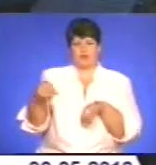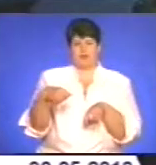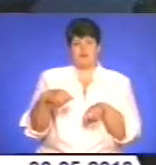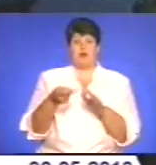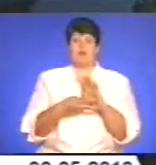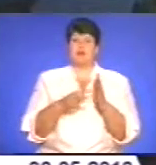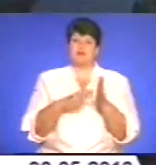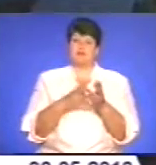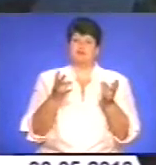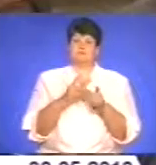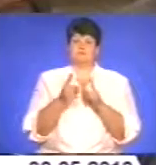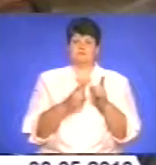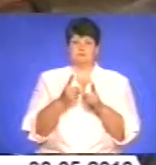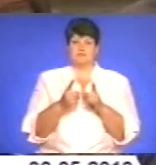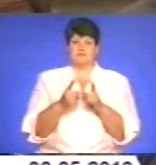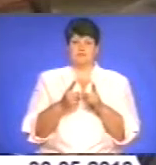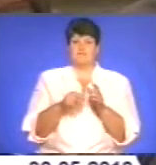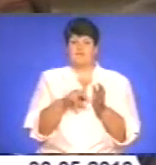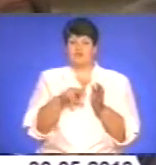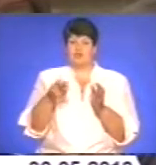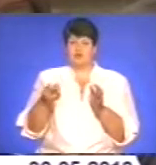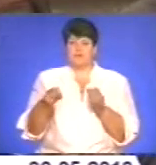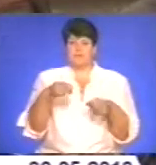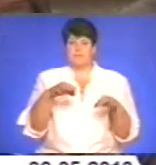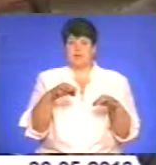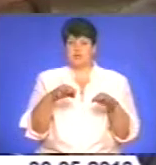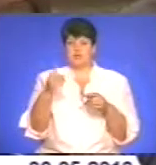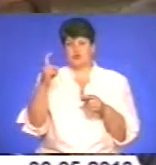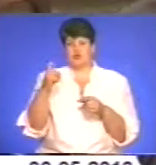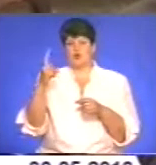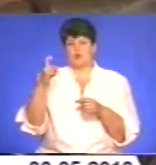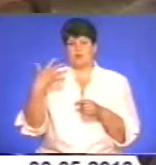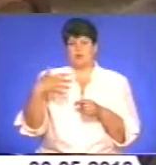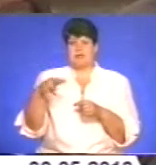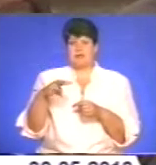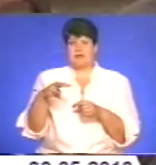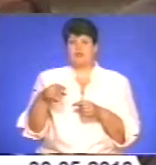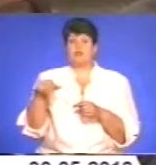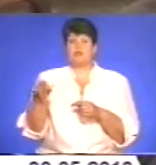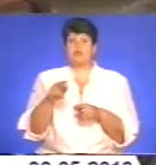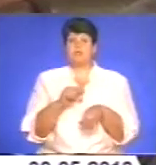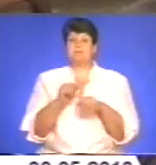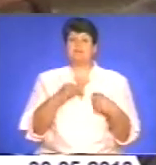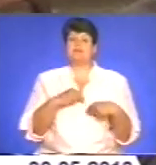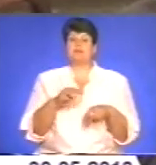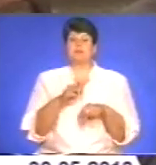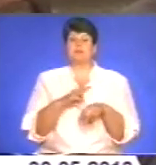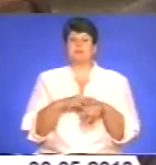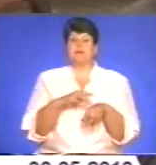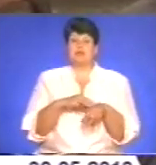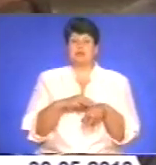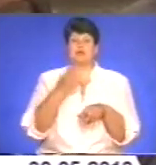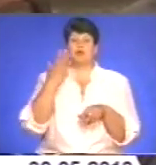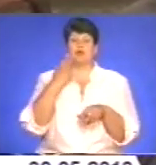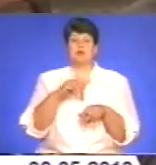плани довелося змінити. Відійшовши від місця вчинення злочину близько 100-150 метрів, до них підійшли працівники міліції. І під час цього,